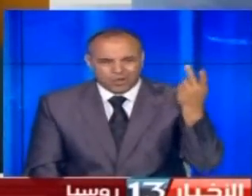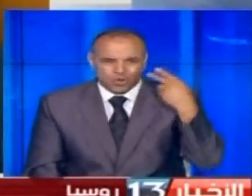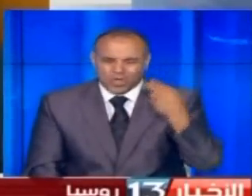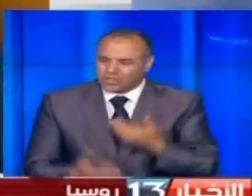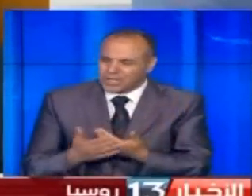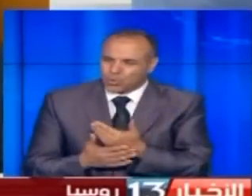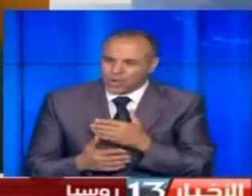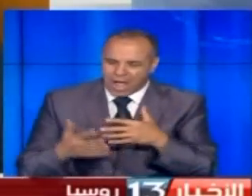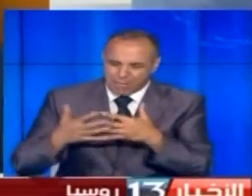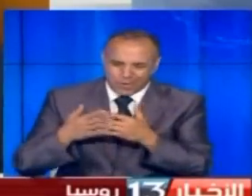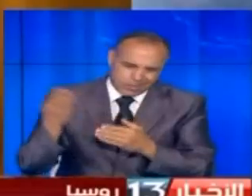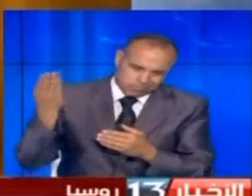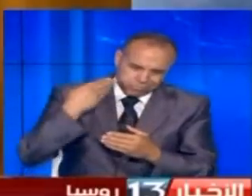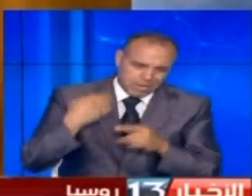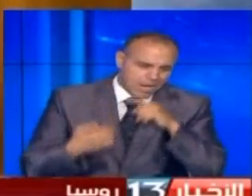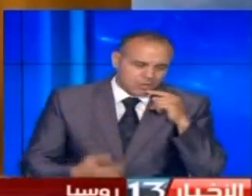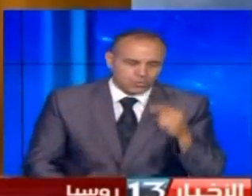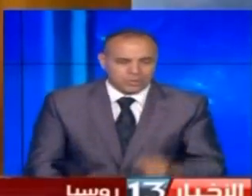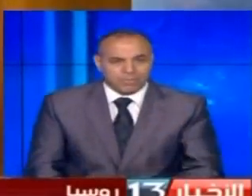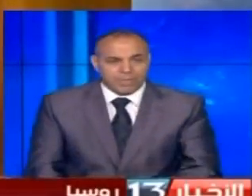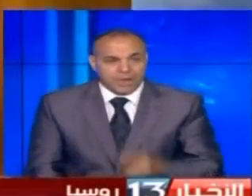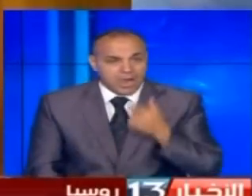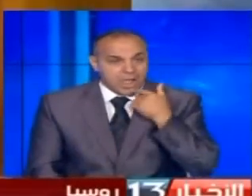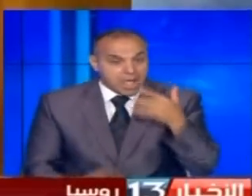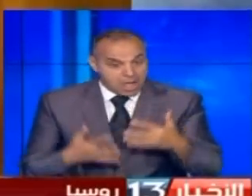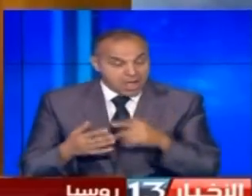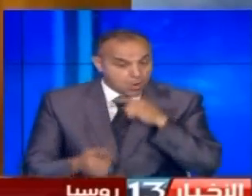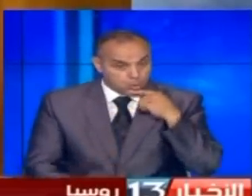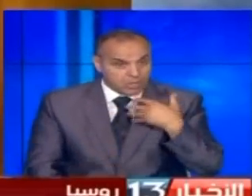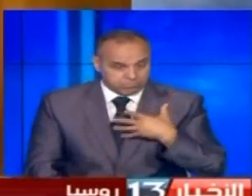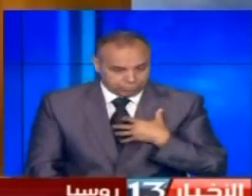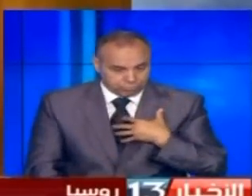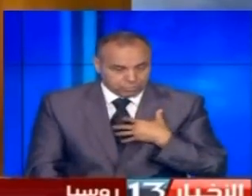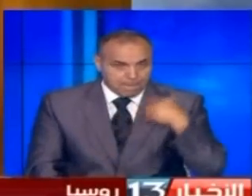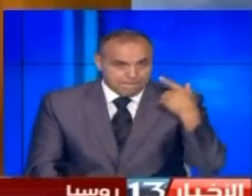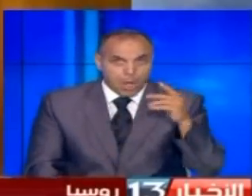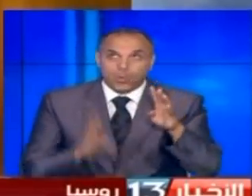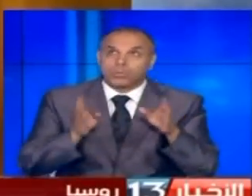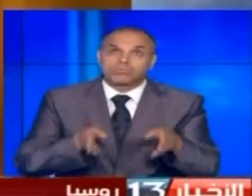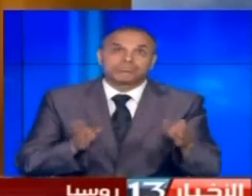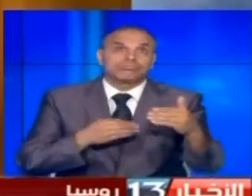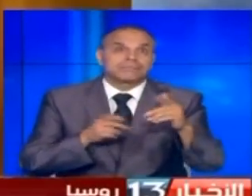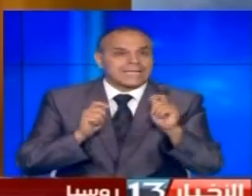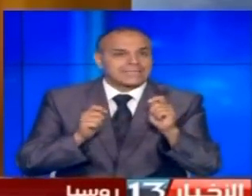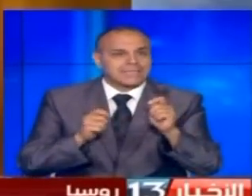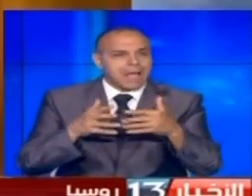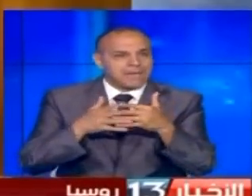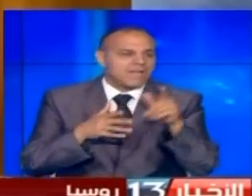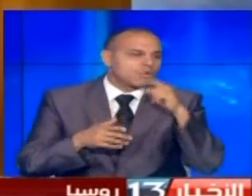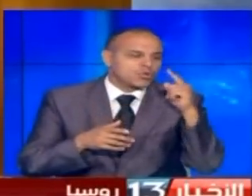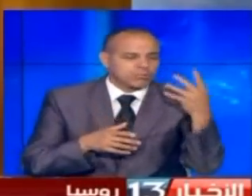جديدة فرضتها واشنطن على موسكو. الكريملين قال إنه سيصادر مبنيين دبلوماسيين